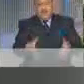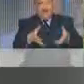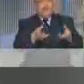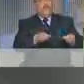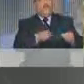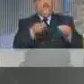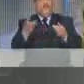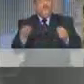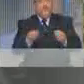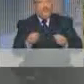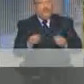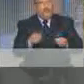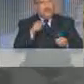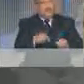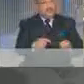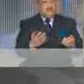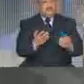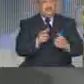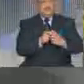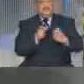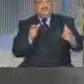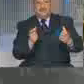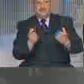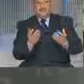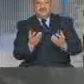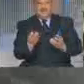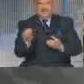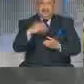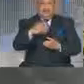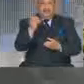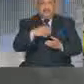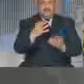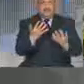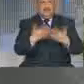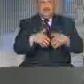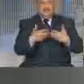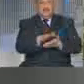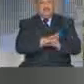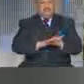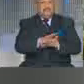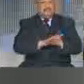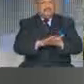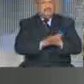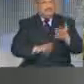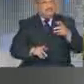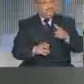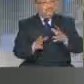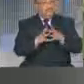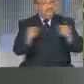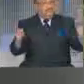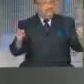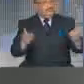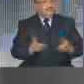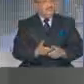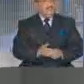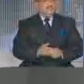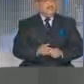المالي للدولة أضحى الاستثمار الخارجي أمل أهالي الجسرين للقيام بالوضع التنموي العالق بالجهة.